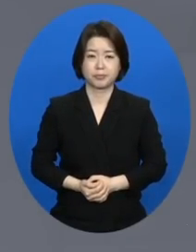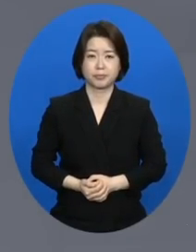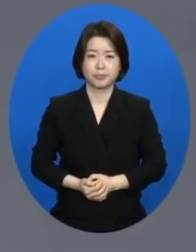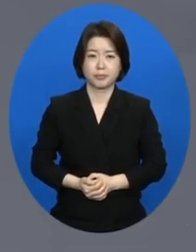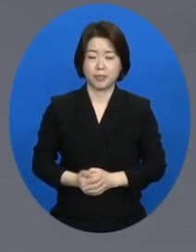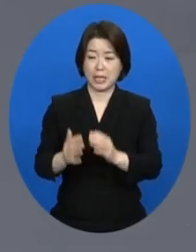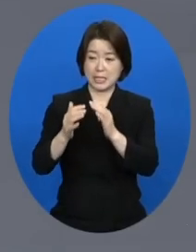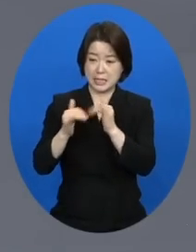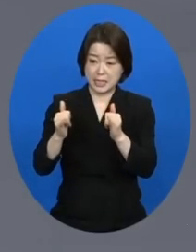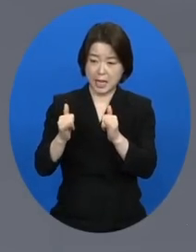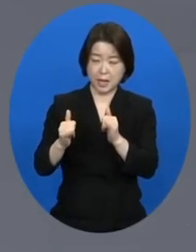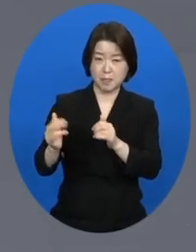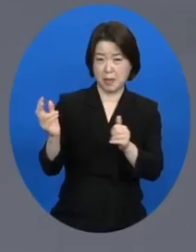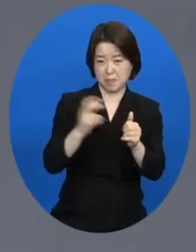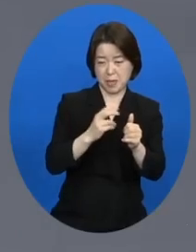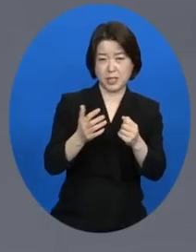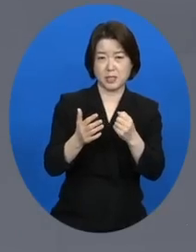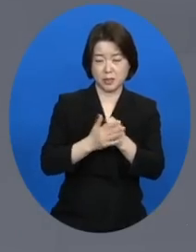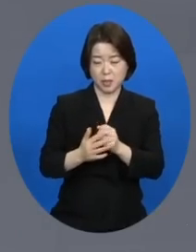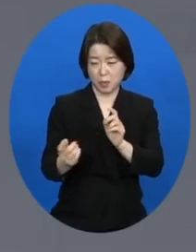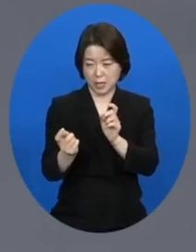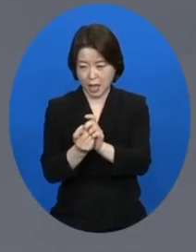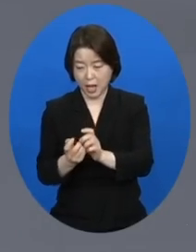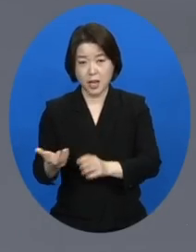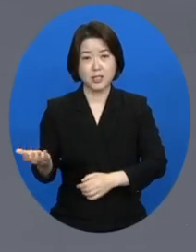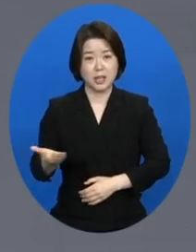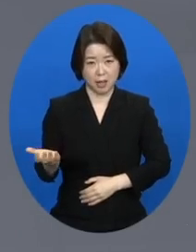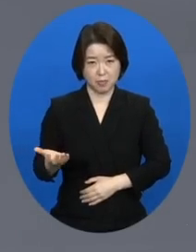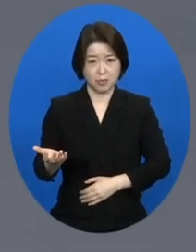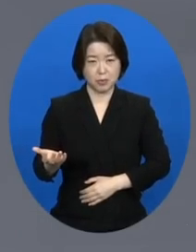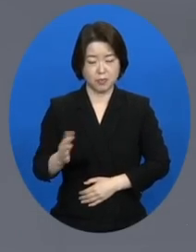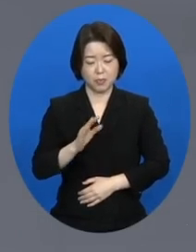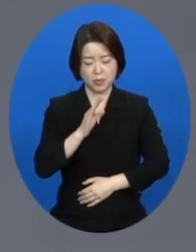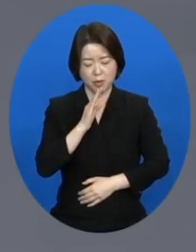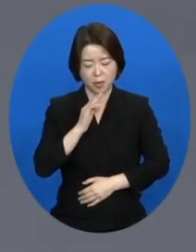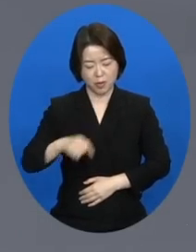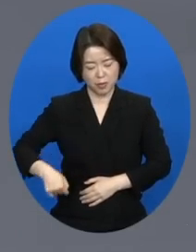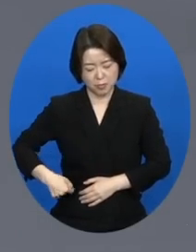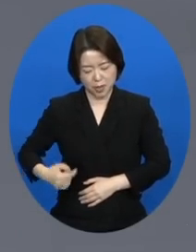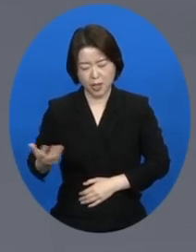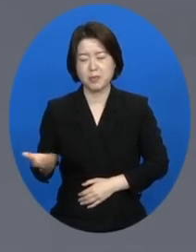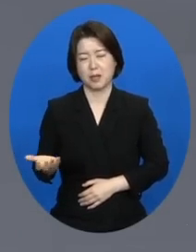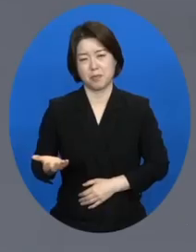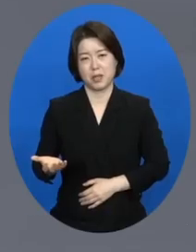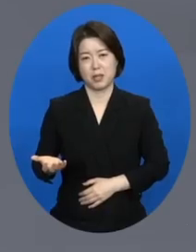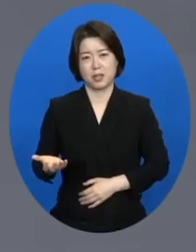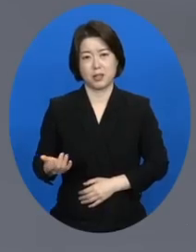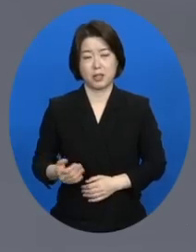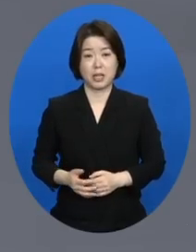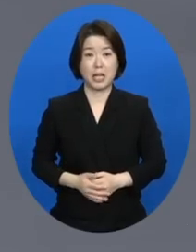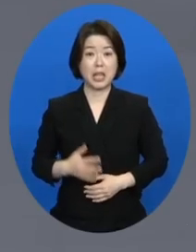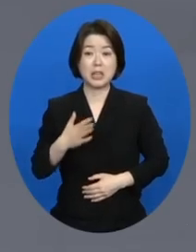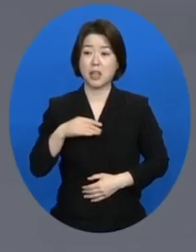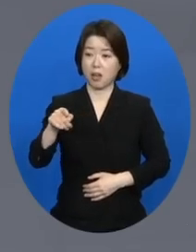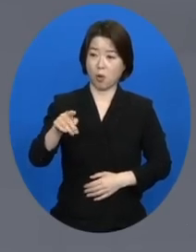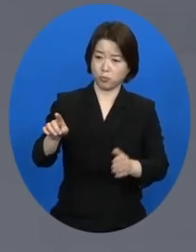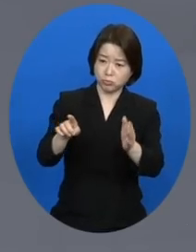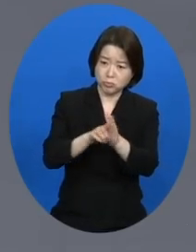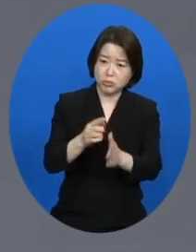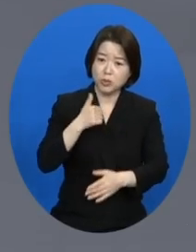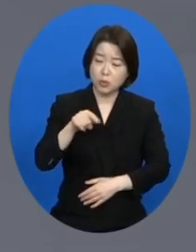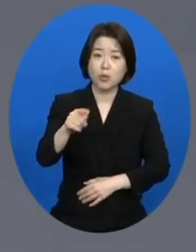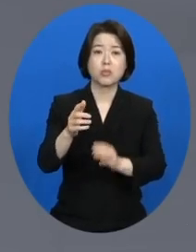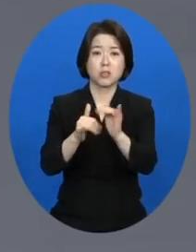사람의 배신 때문에 당하는 그 아픔은요 너무나 마음이 쓰라려요. 그것도 내가 믿었던